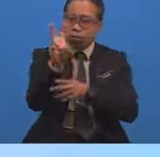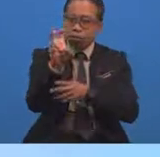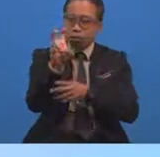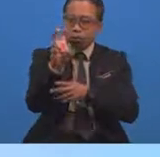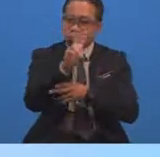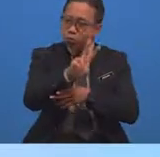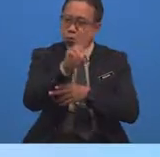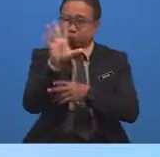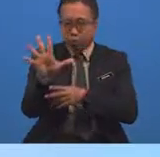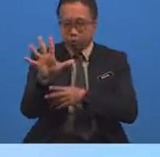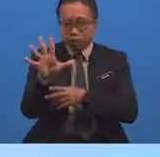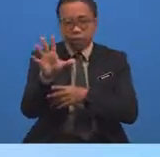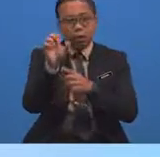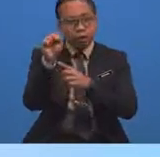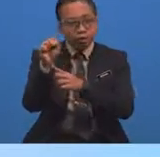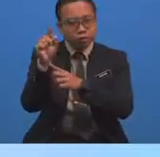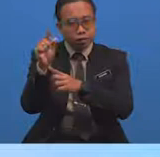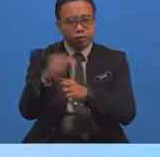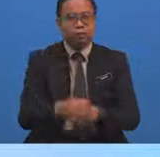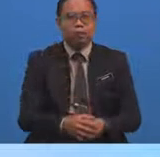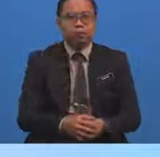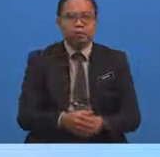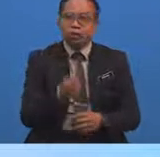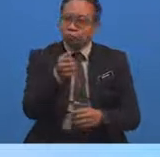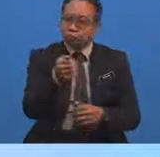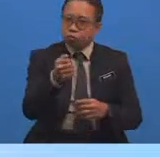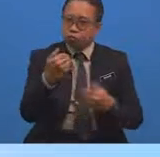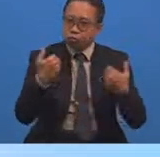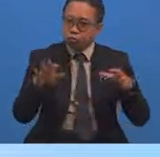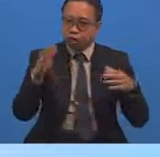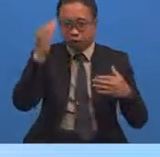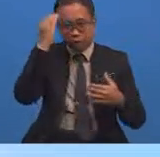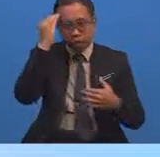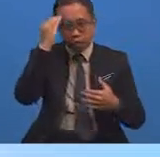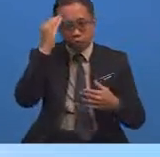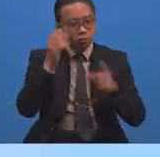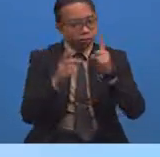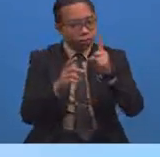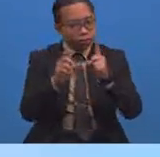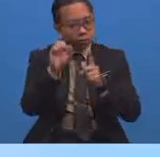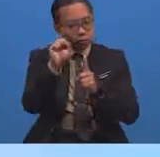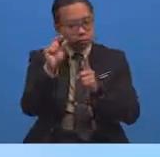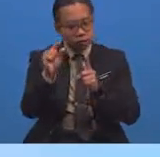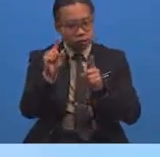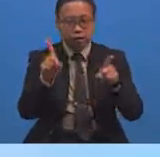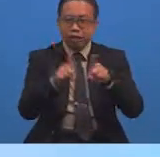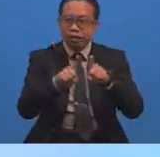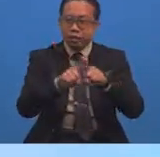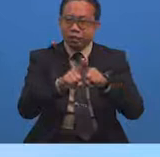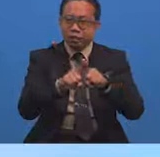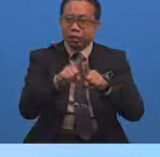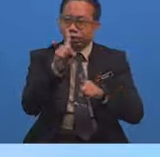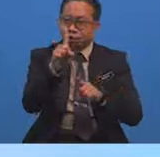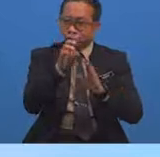25 senjata Kamu sudah tahu satu sengatan bersamaan satu